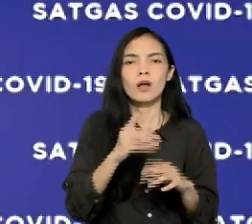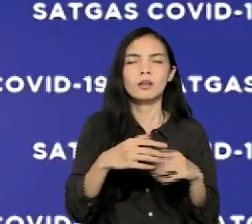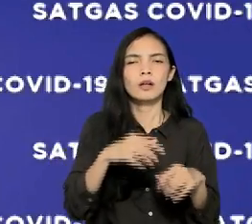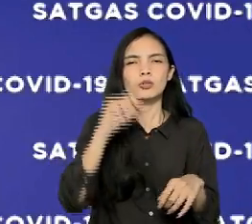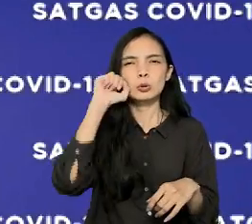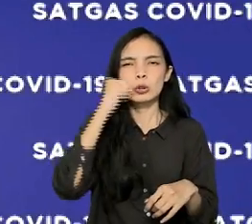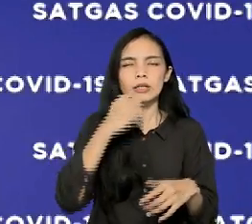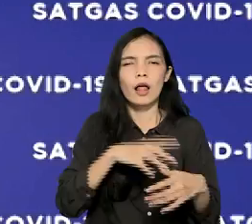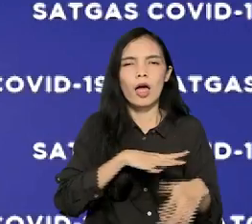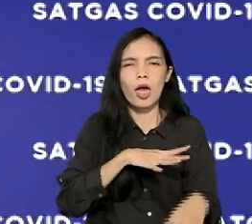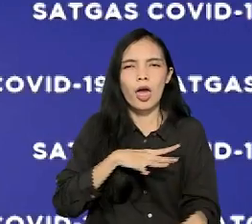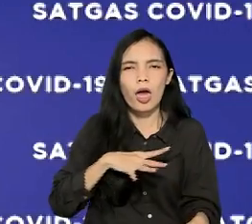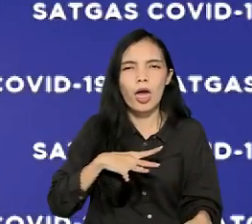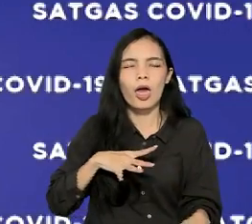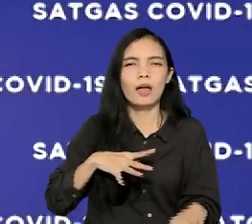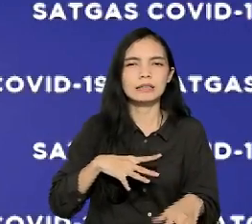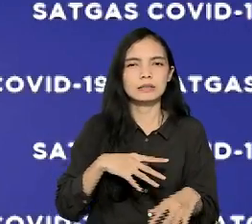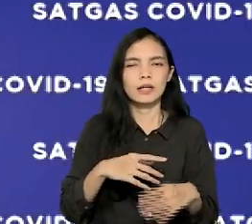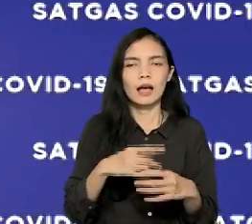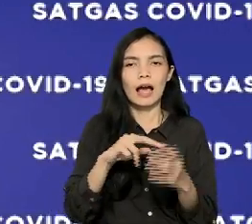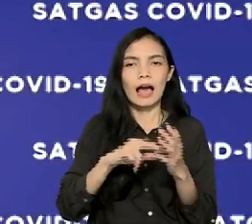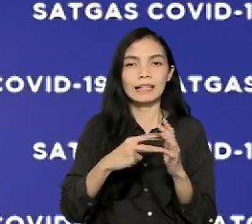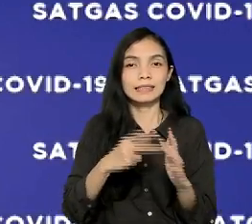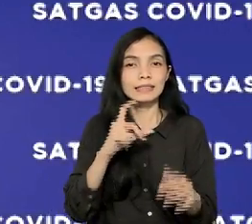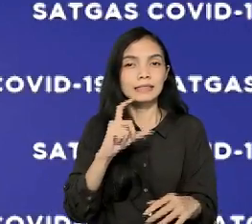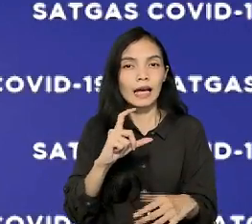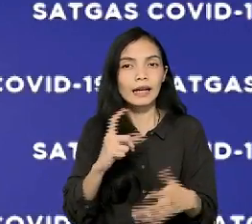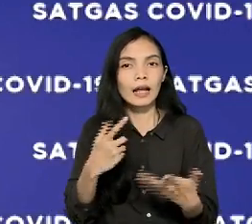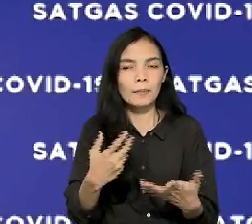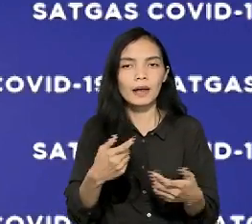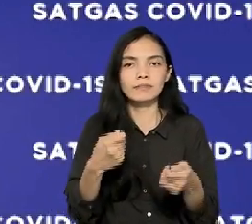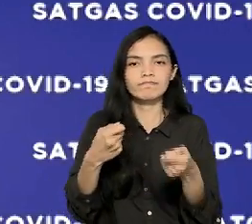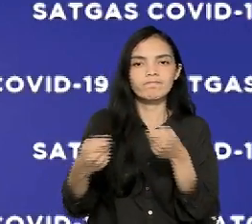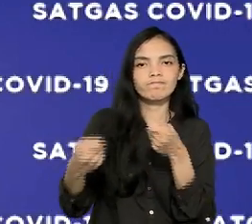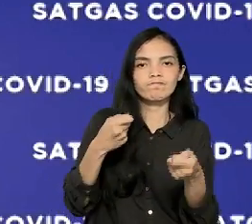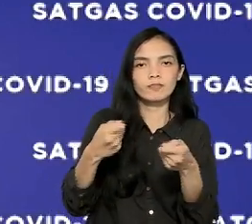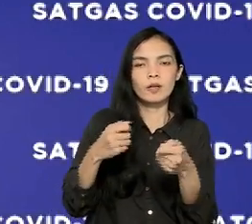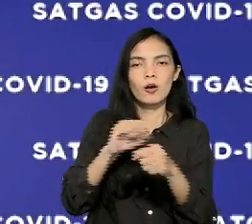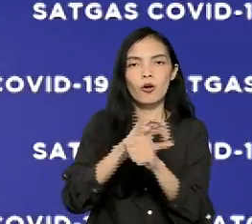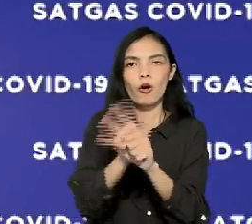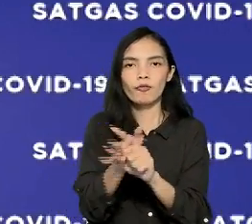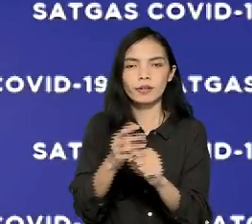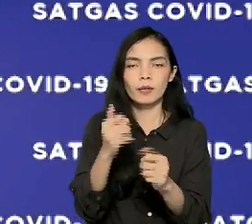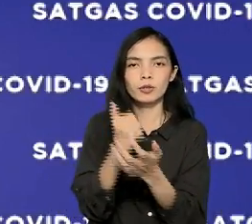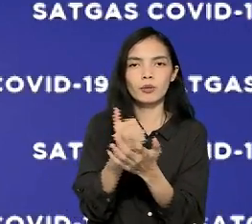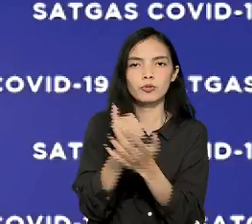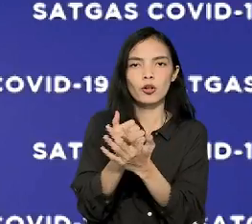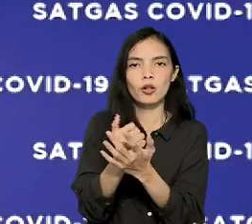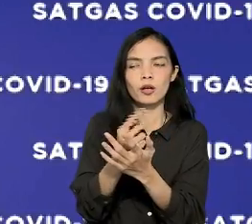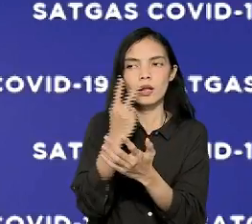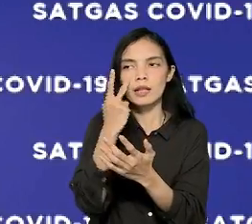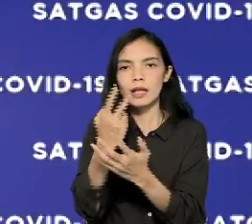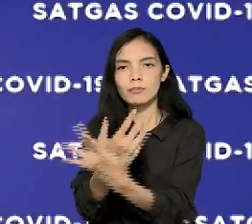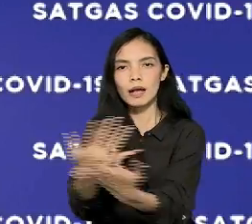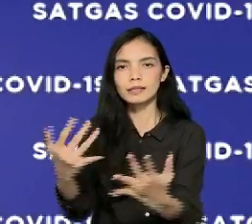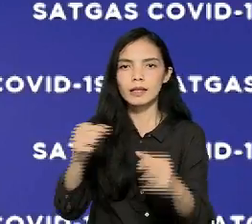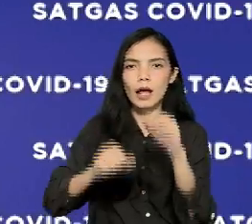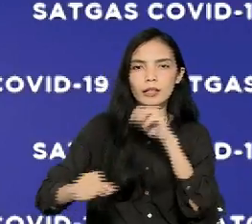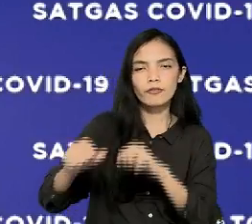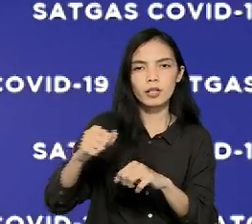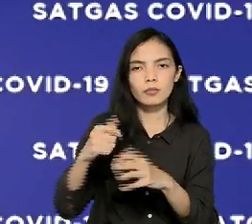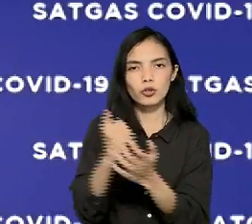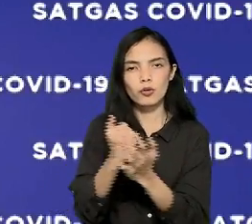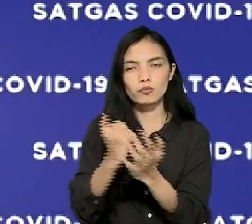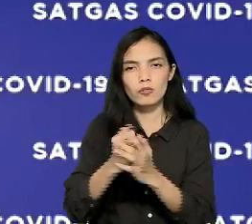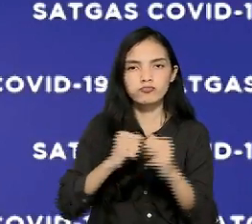kenaikan kasus dengan mempertahankan upaya-upaya pengendalian COVID yang seimbang dengan aktivitas masyarakat yang